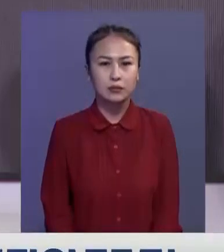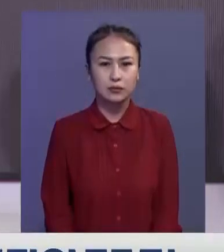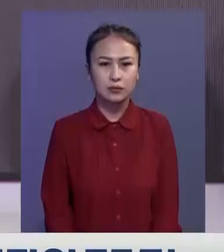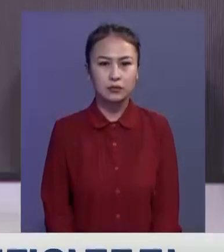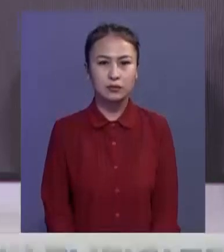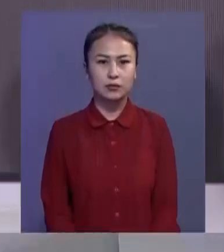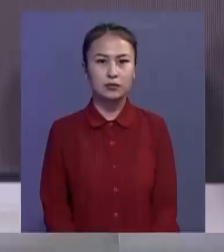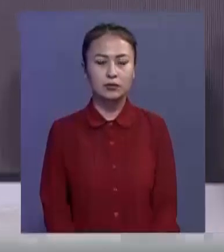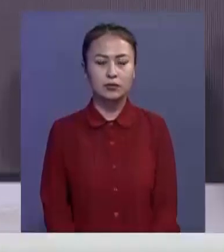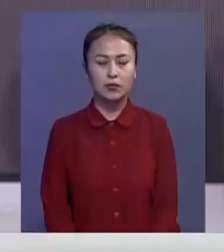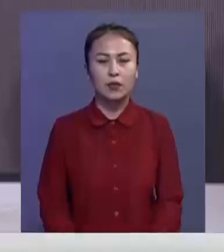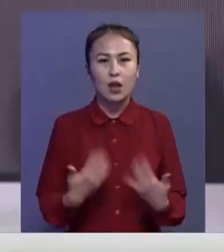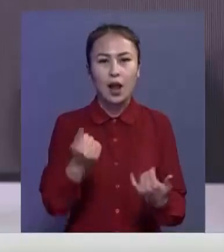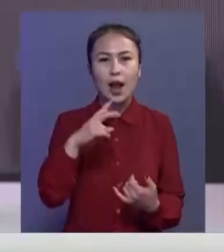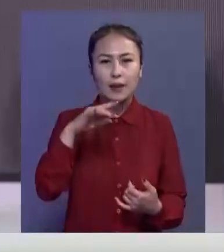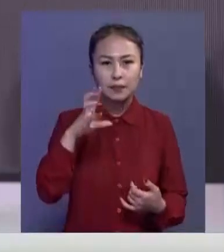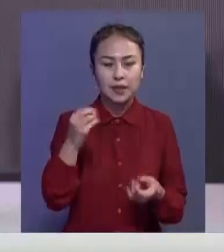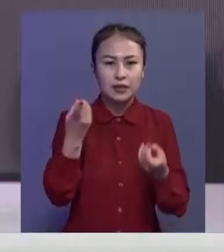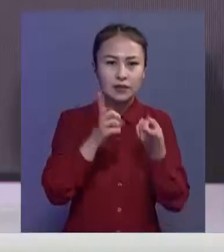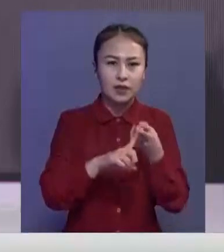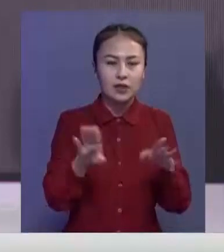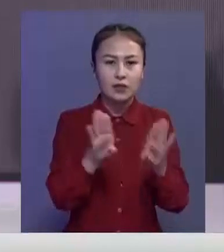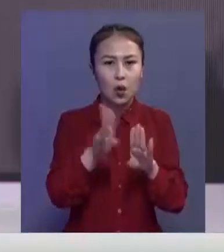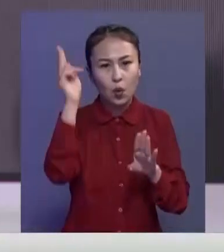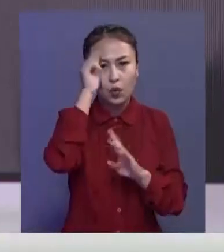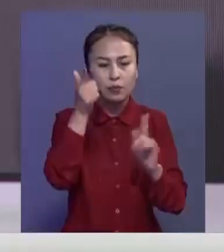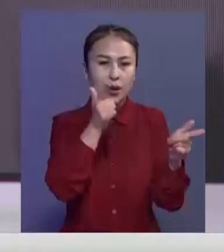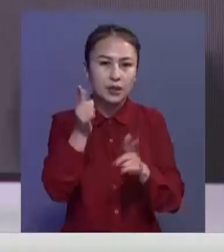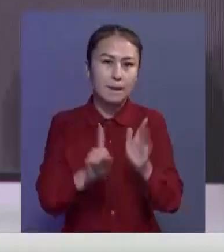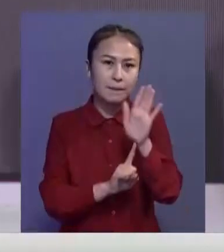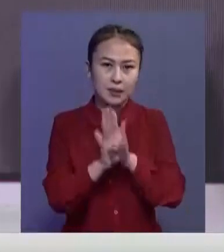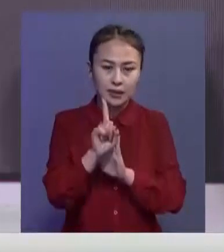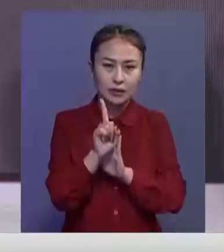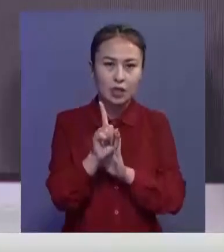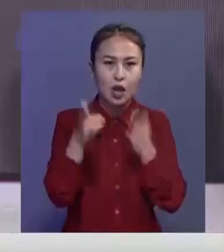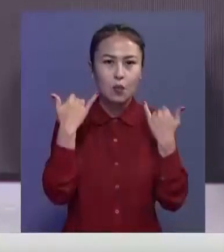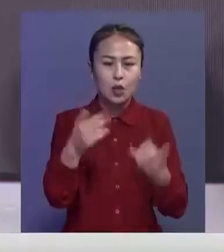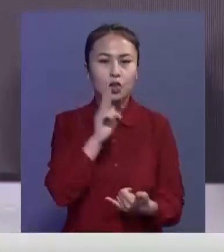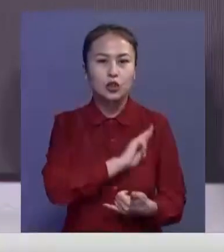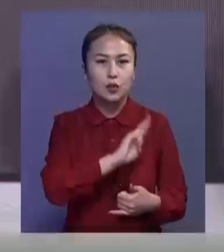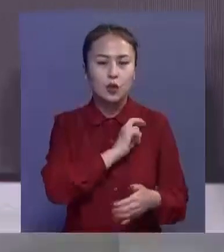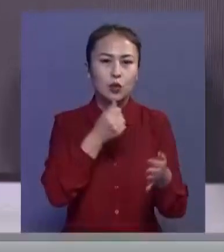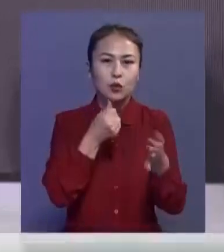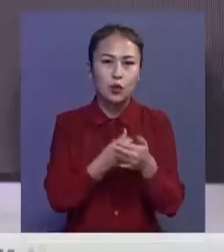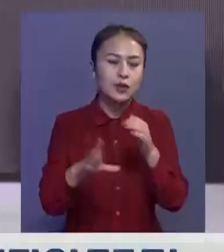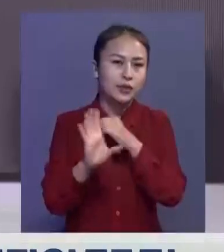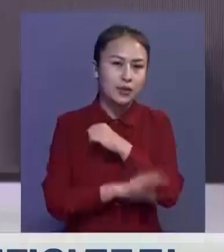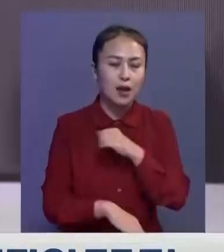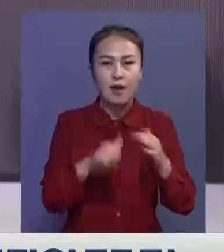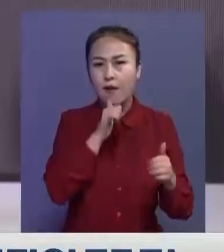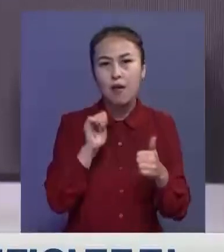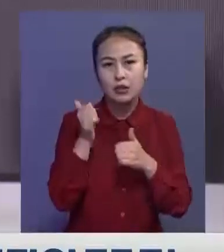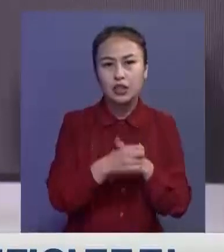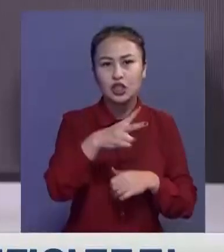Әліппенің оқу бағдарламасына қатысты оқулықтар әзірлену жұмысы басталды. Бұл жұмыстың соңы ретінде алдымызда